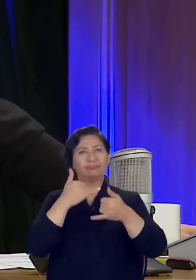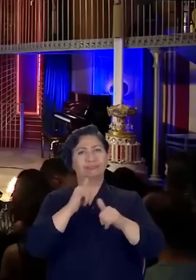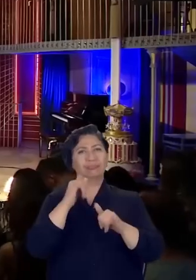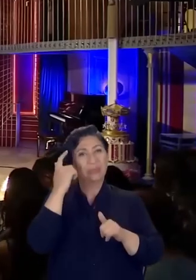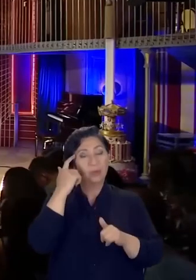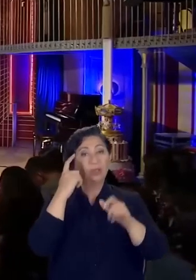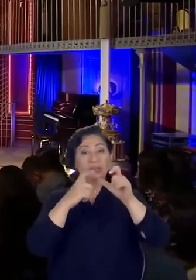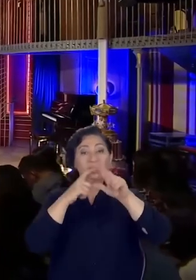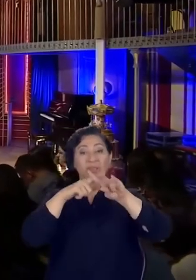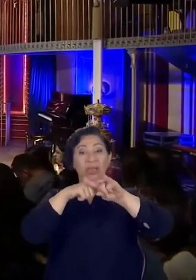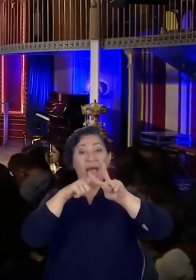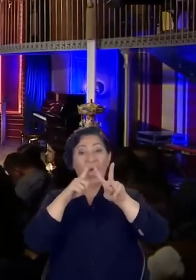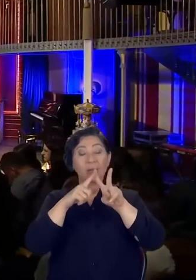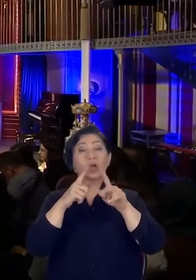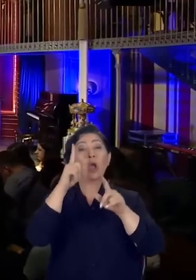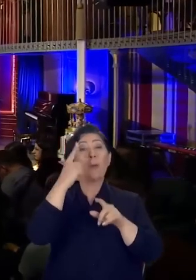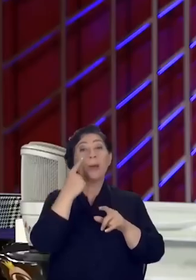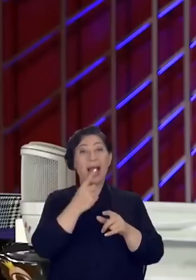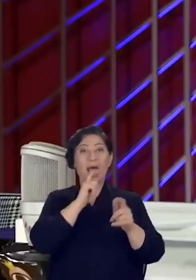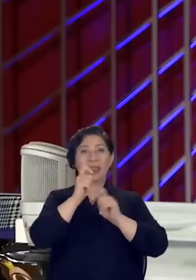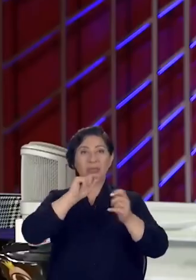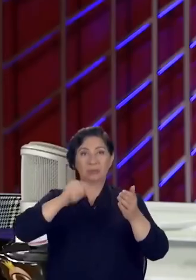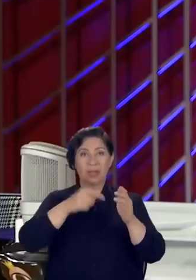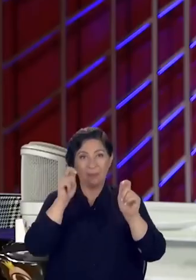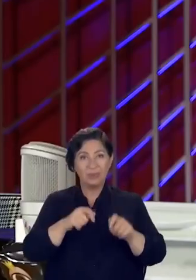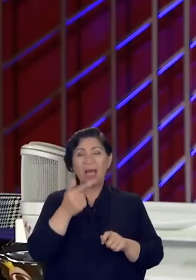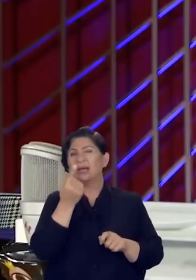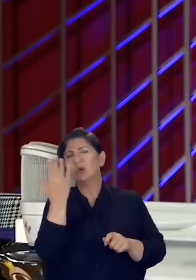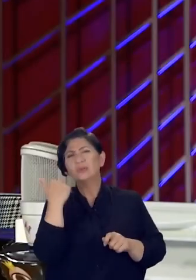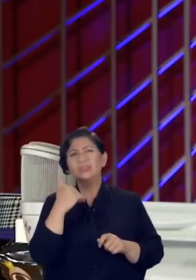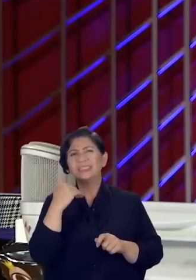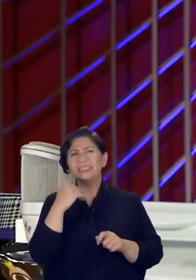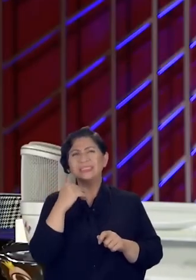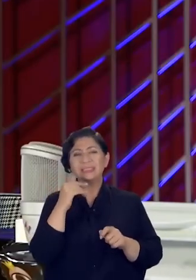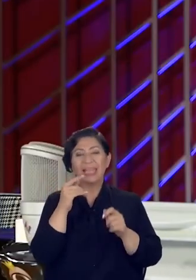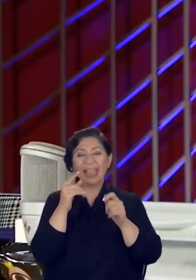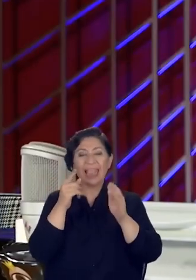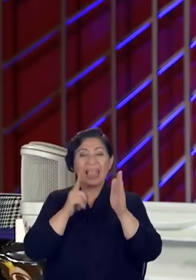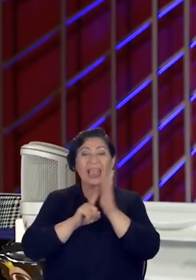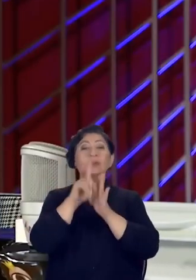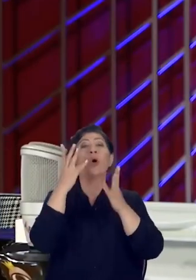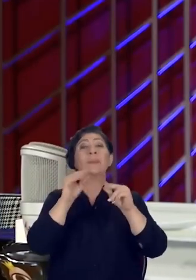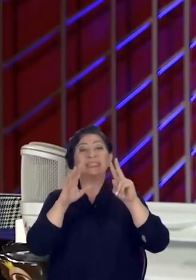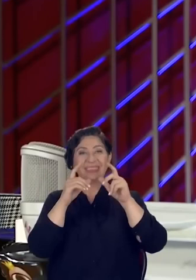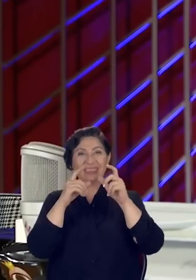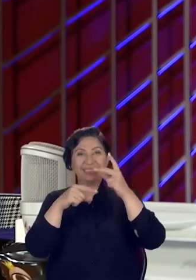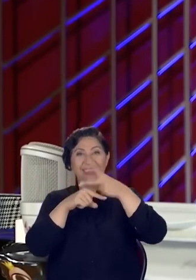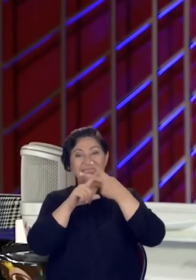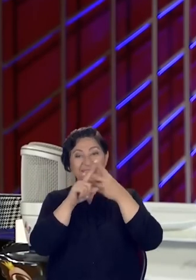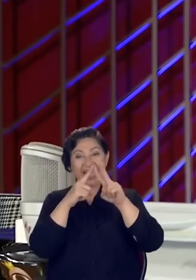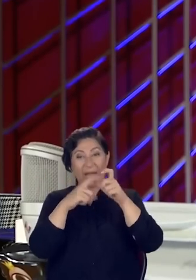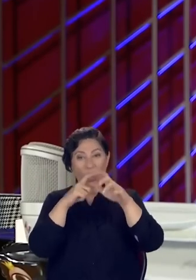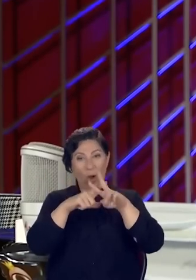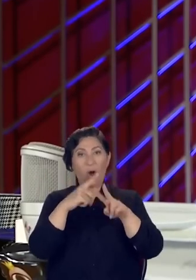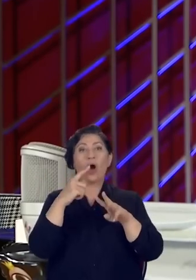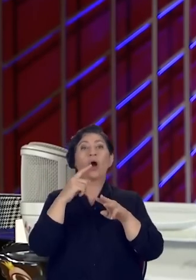Şahan Gökbakar'la da bir anlaşma yapmışsınız galiba. Evet, şu anda az önce izlediğimiz Keşfete Düşemiyorum diyen Zengo tiplemesi.